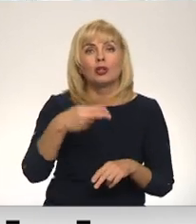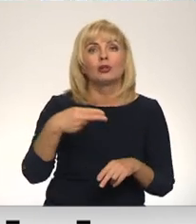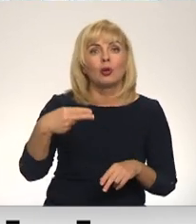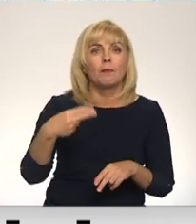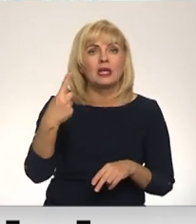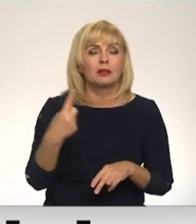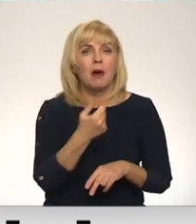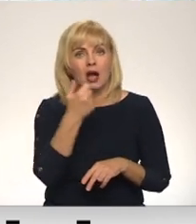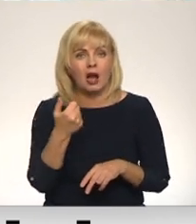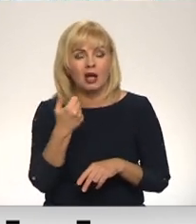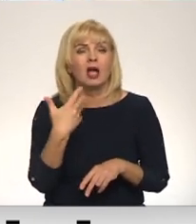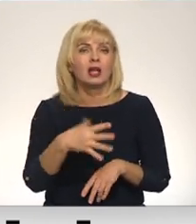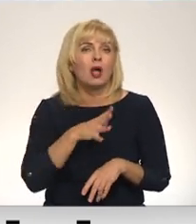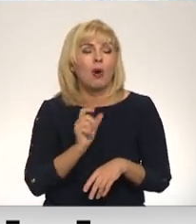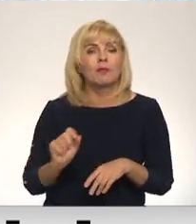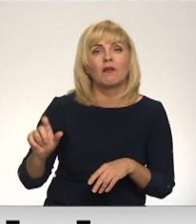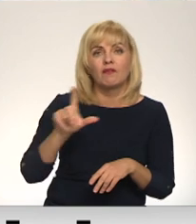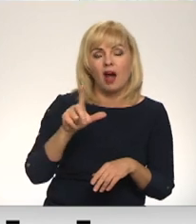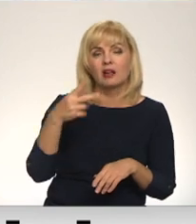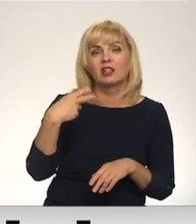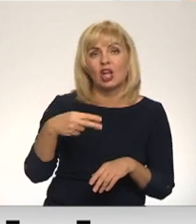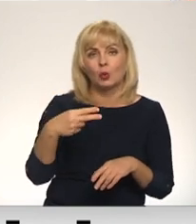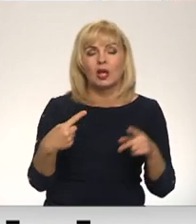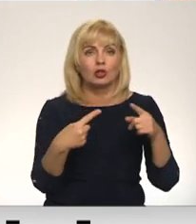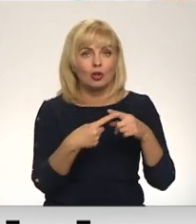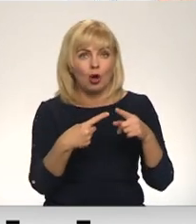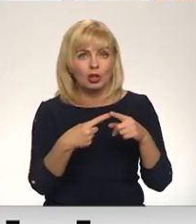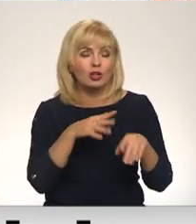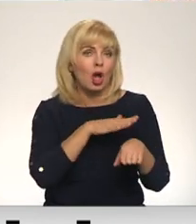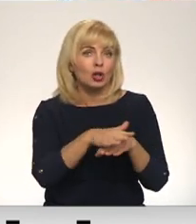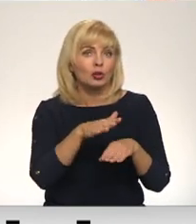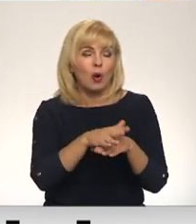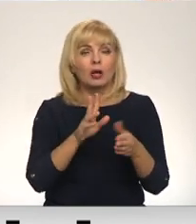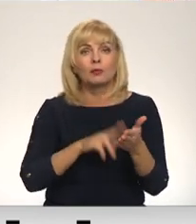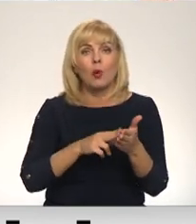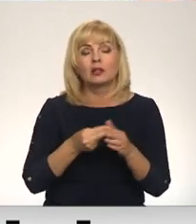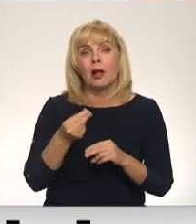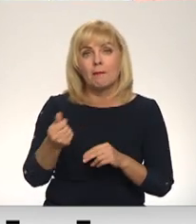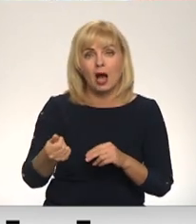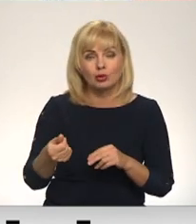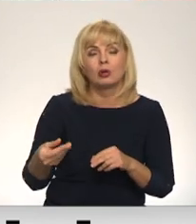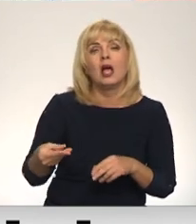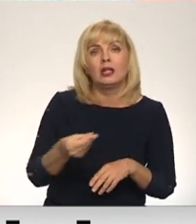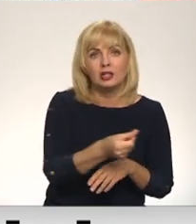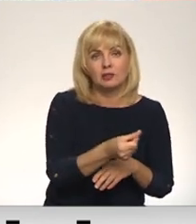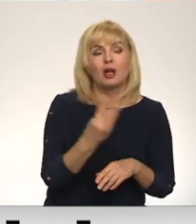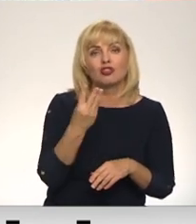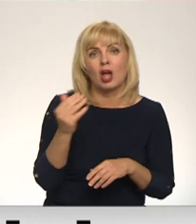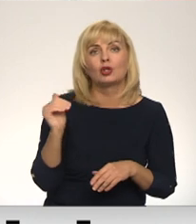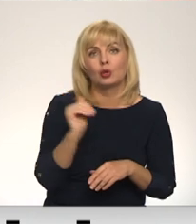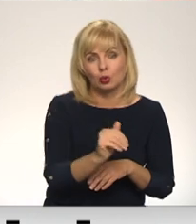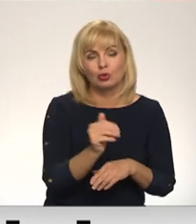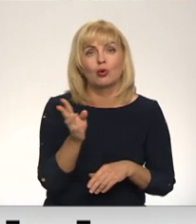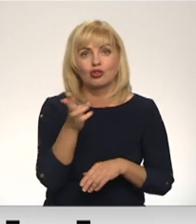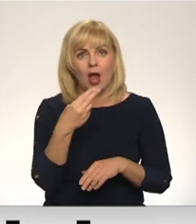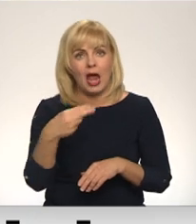2021. Gadā tāda esot bijis vairāk nekā 20 tonnas, kas Tukuma nodokļu maksātājiem izmaksājas gandrīz 4 000